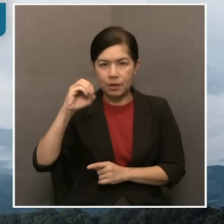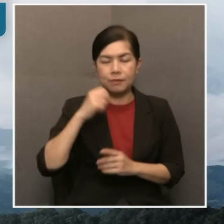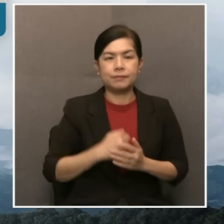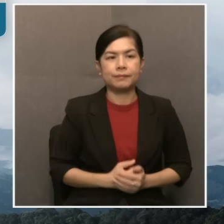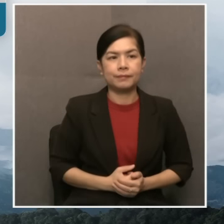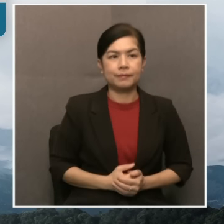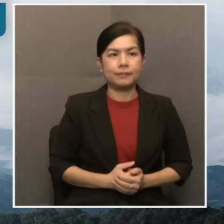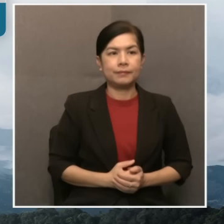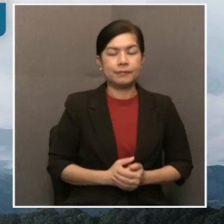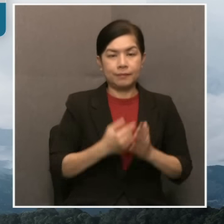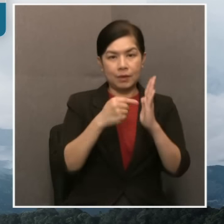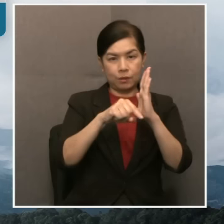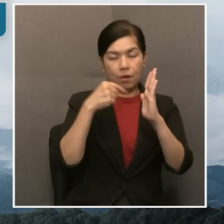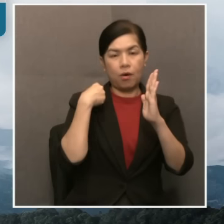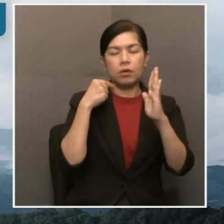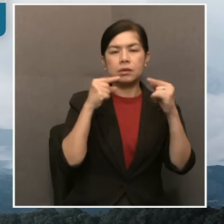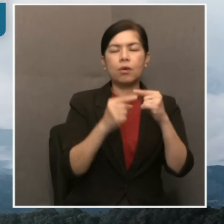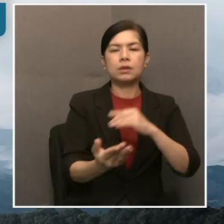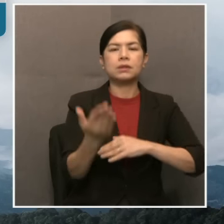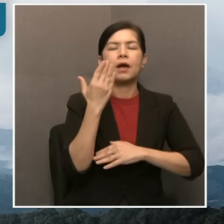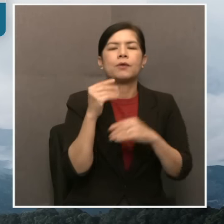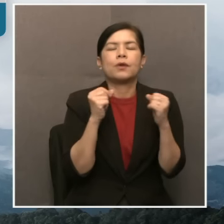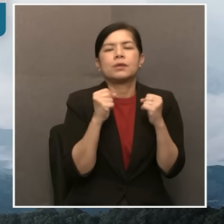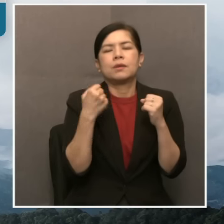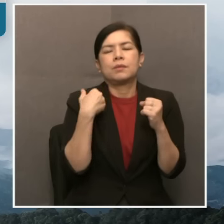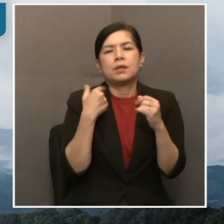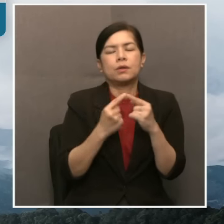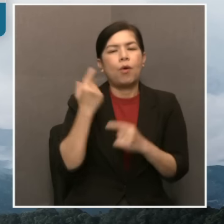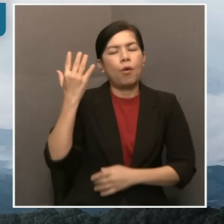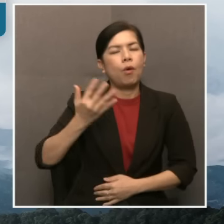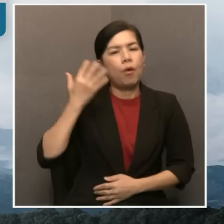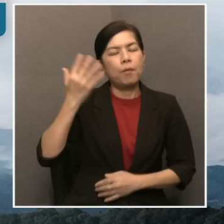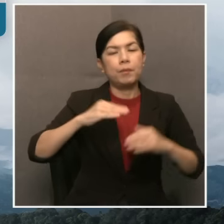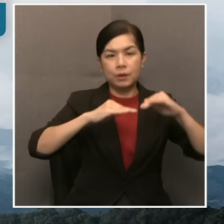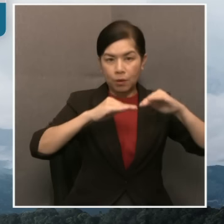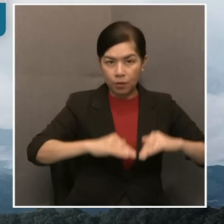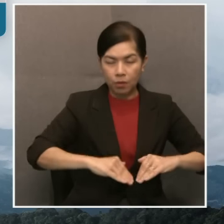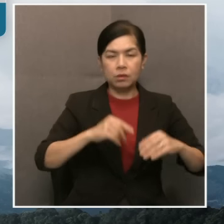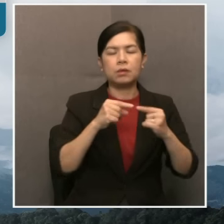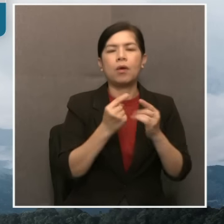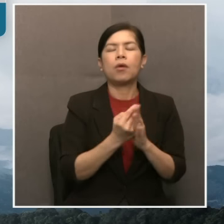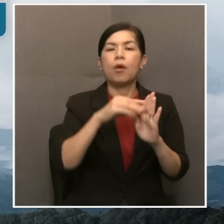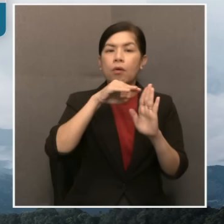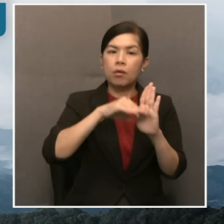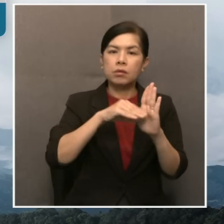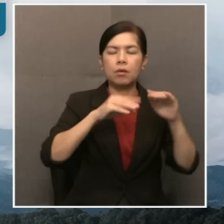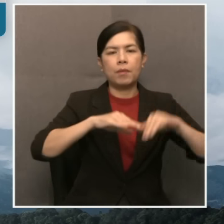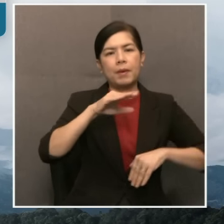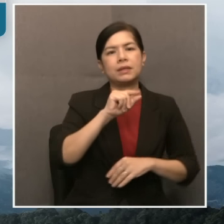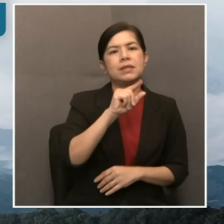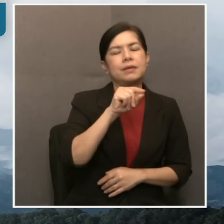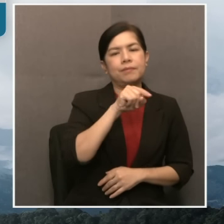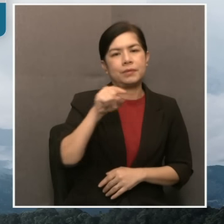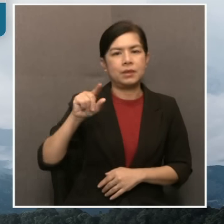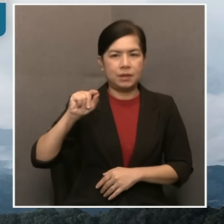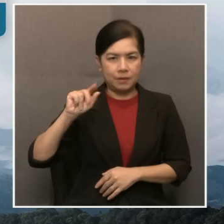สภาคตะวันออกอากาศเย็นในตอนเช้ามีลมแรงอุณหภูมิลดลงอุณหภูมิต่ำสุด 20-23 องศาเซ